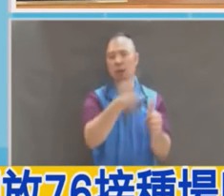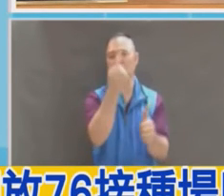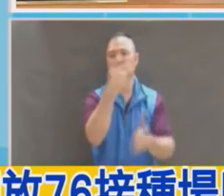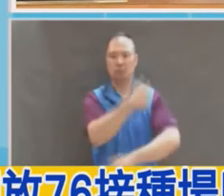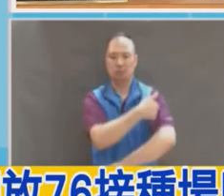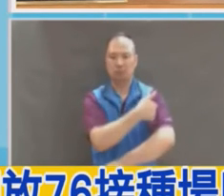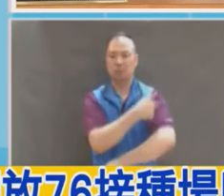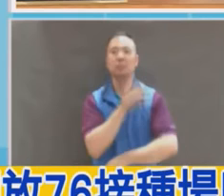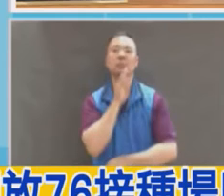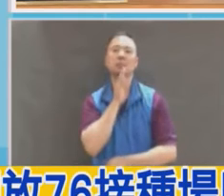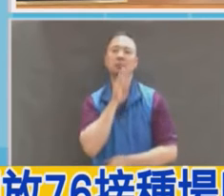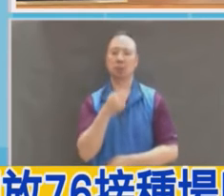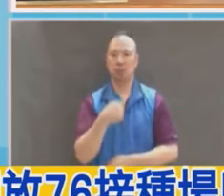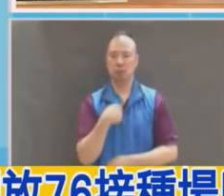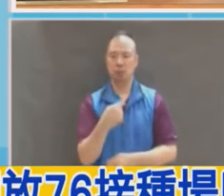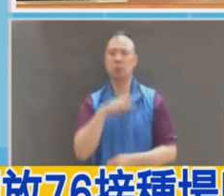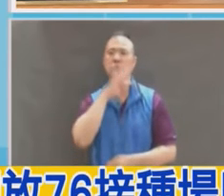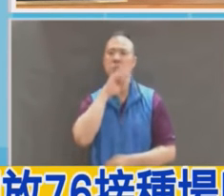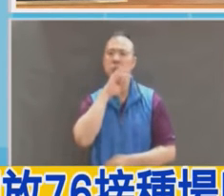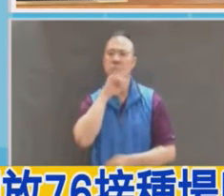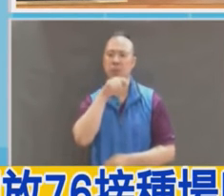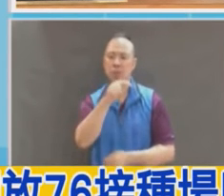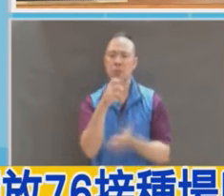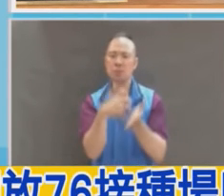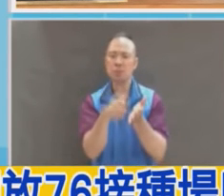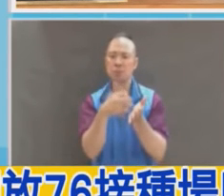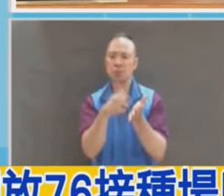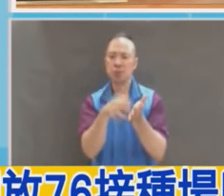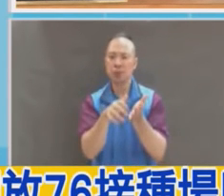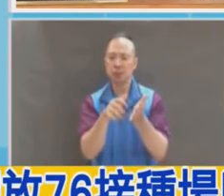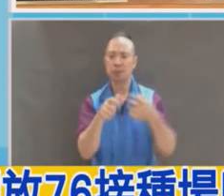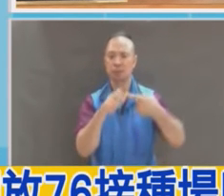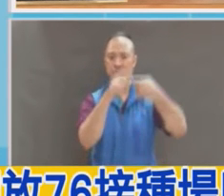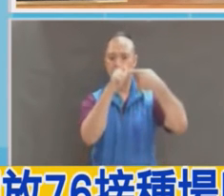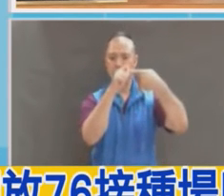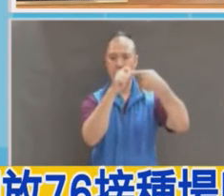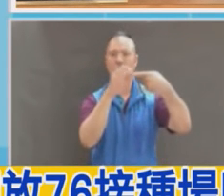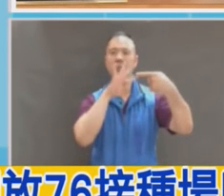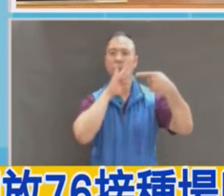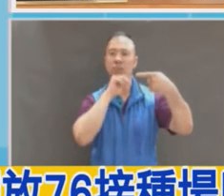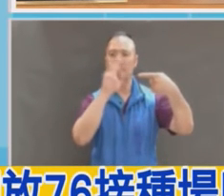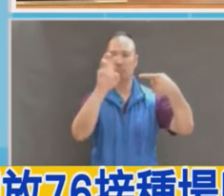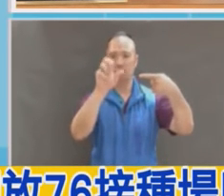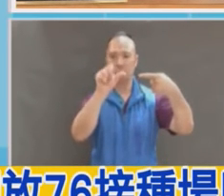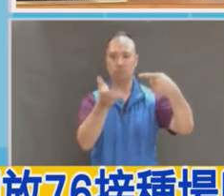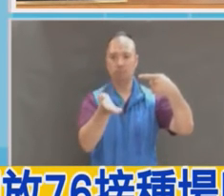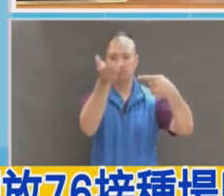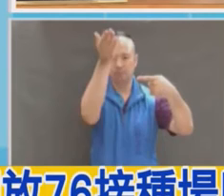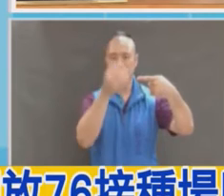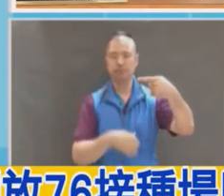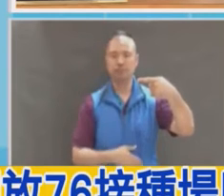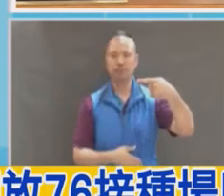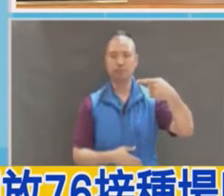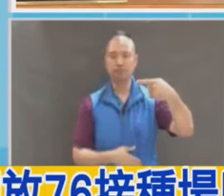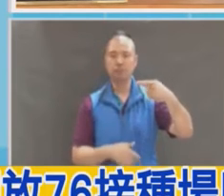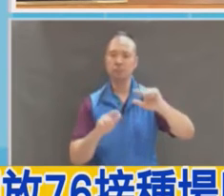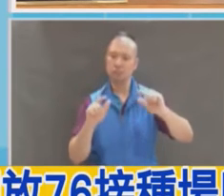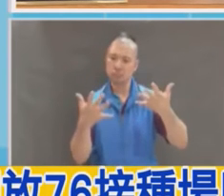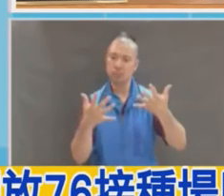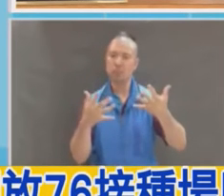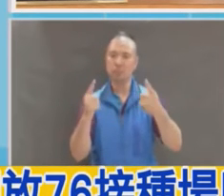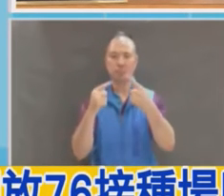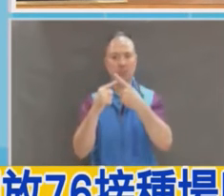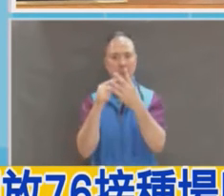乐，哎，免急，一定让大家打得到。所以新北市在籍